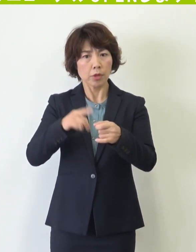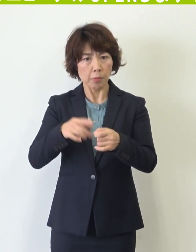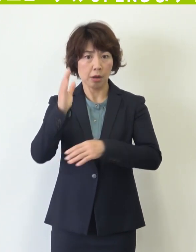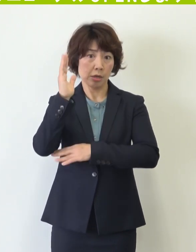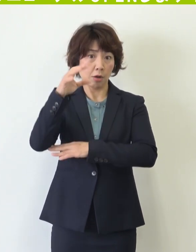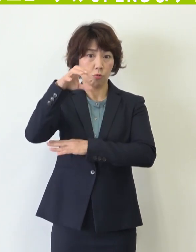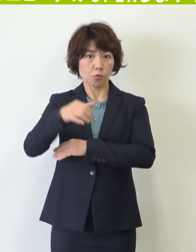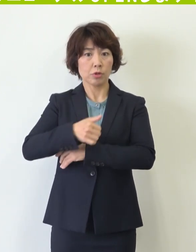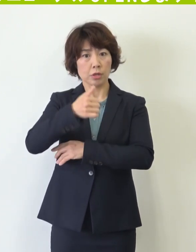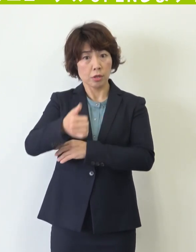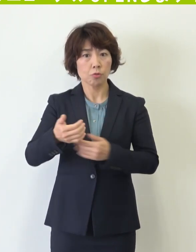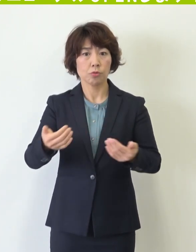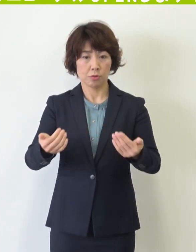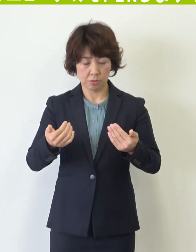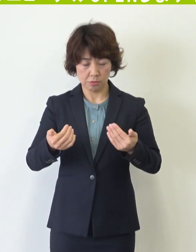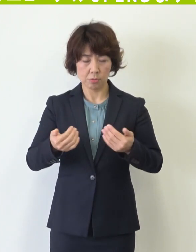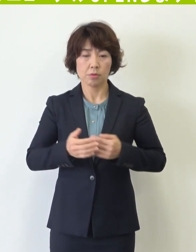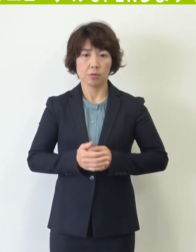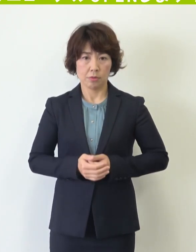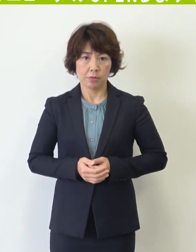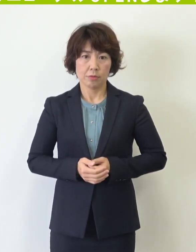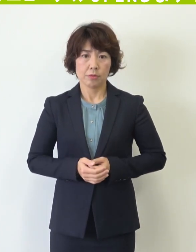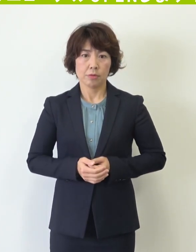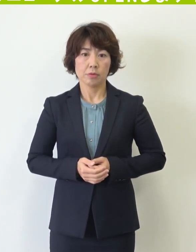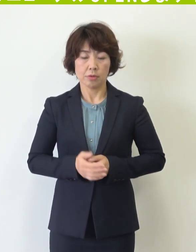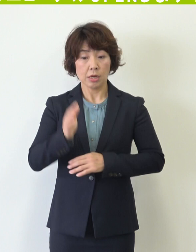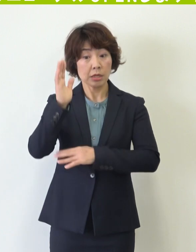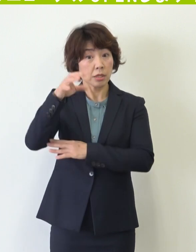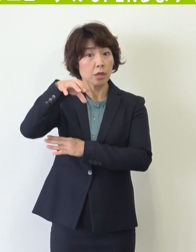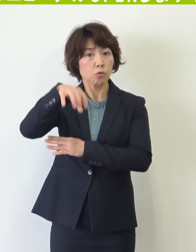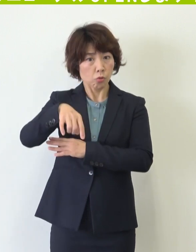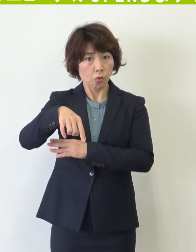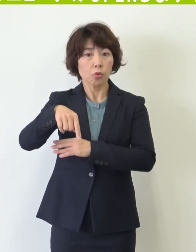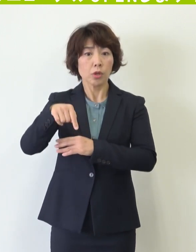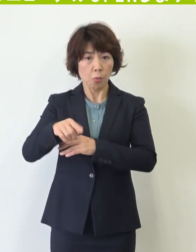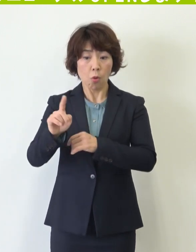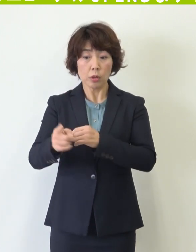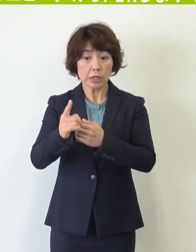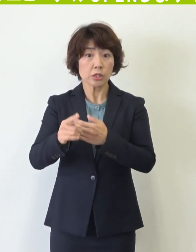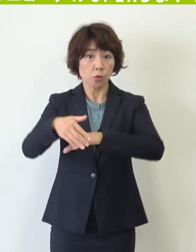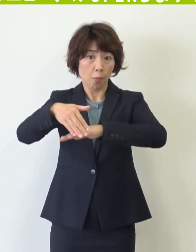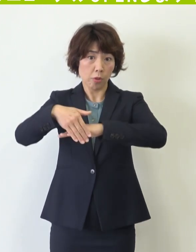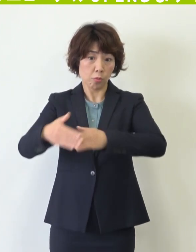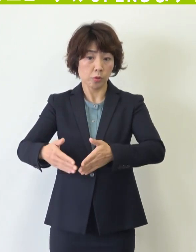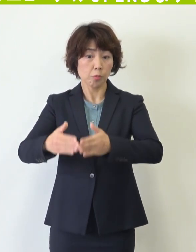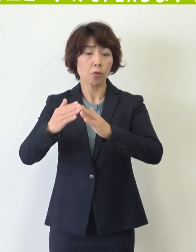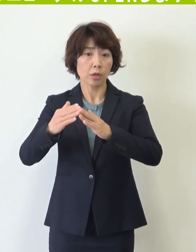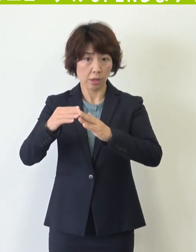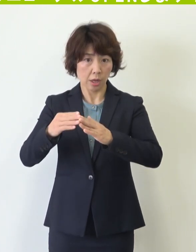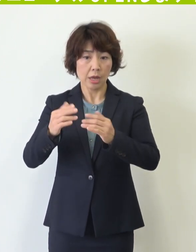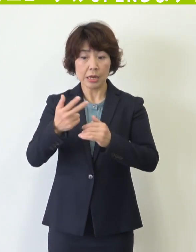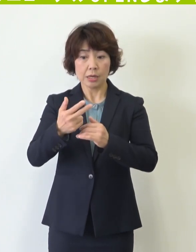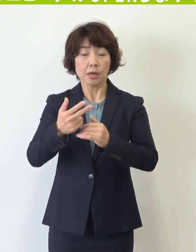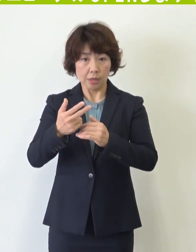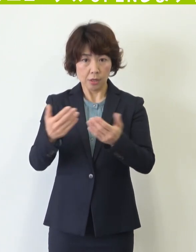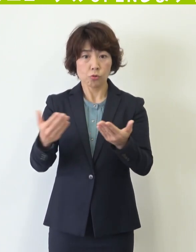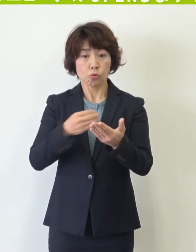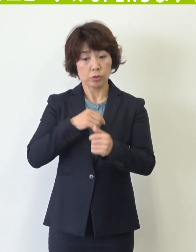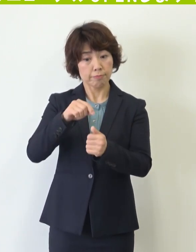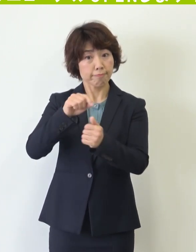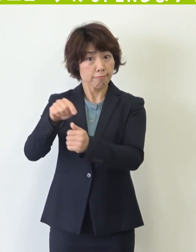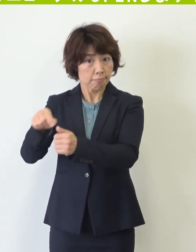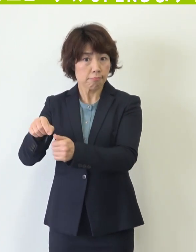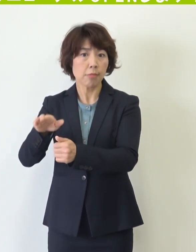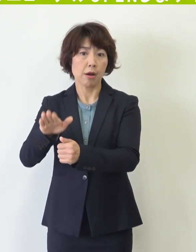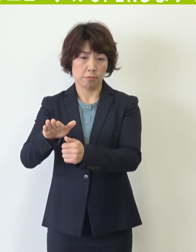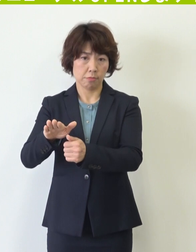てはあの雷鳥の必要性があるということでございます市役所本庁の方でもあの臨時のまで部長設けて職員の配置等を